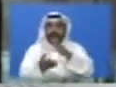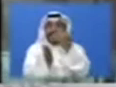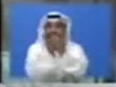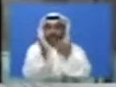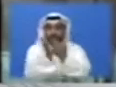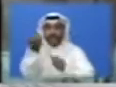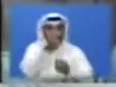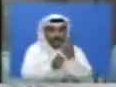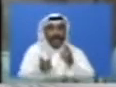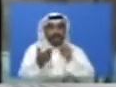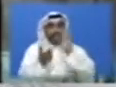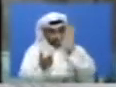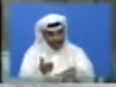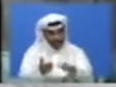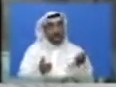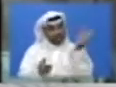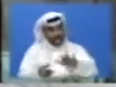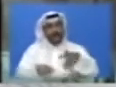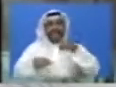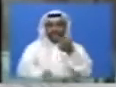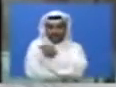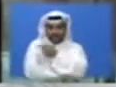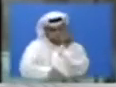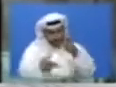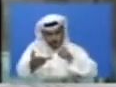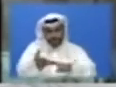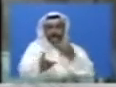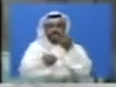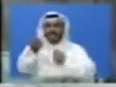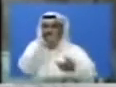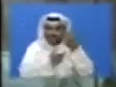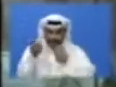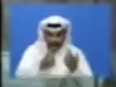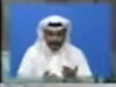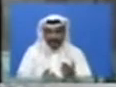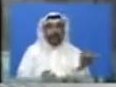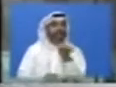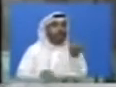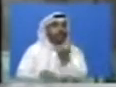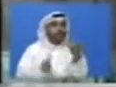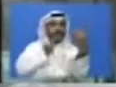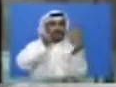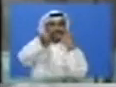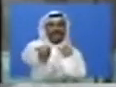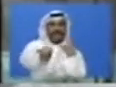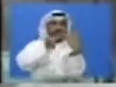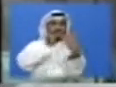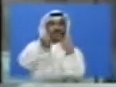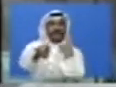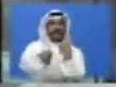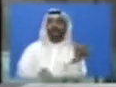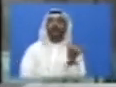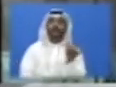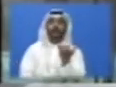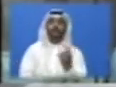ولذلك يعني أنا أعتقد أن الزيارات، تبادل الزيارات بين البلدين، هي يمكن أحد الأسباب التي